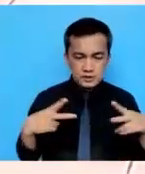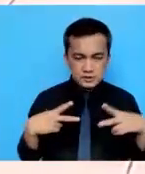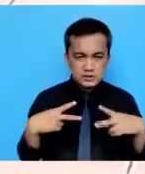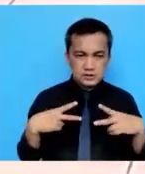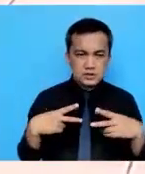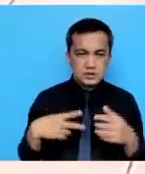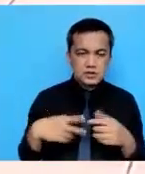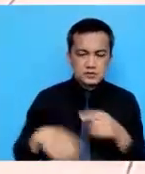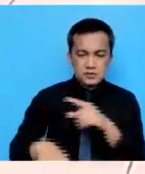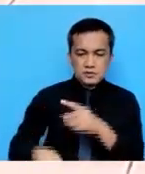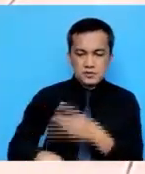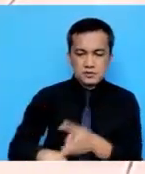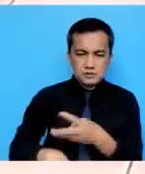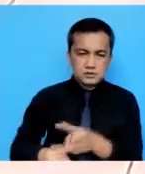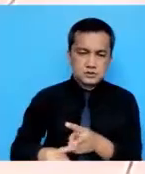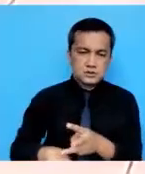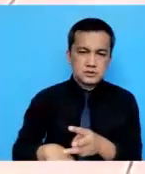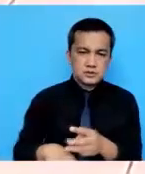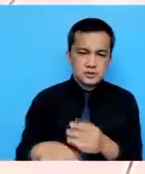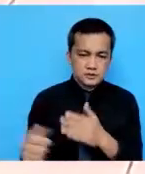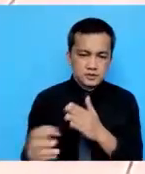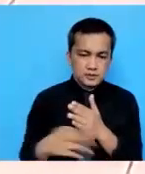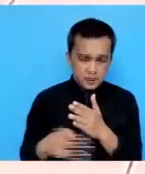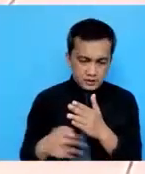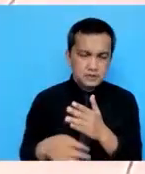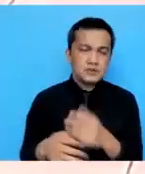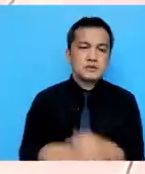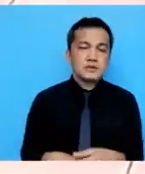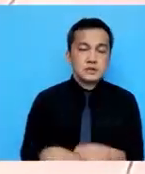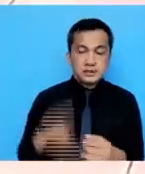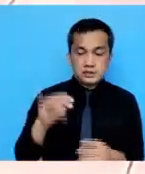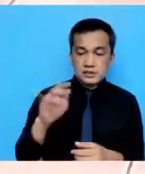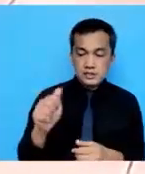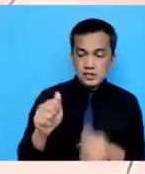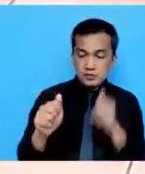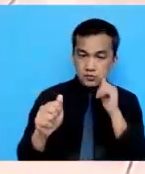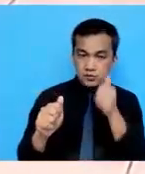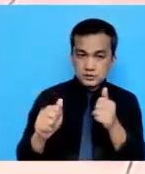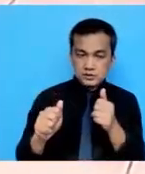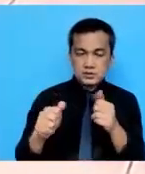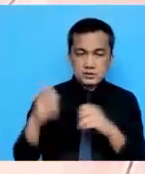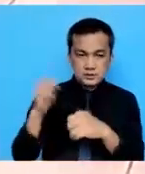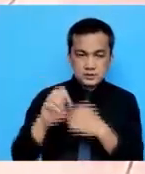ng oras sa biyahe. At sa NAIA naman, inaasahan na bukas ay magbabalik na sa